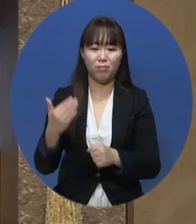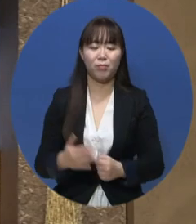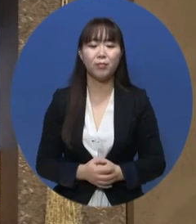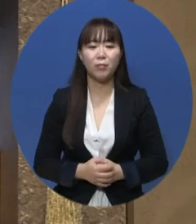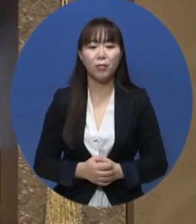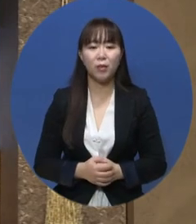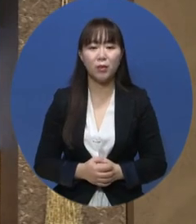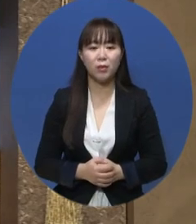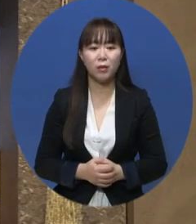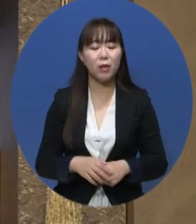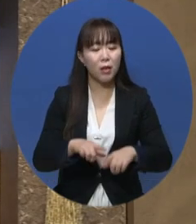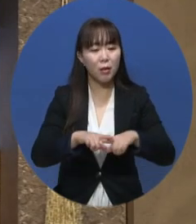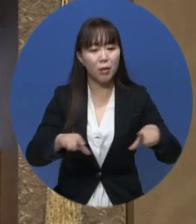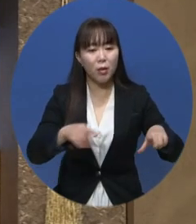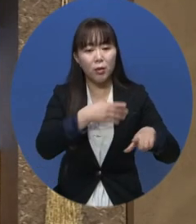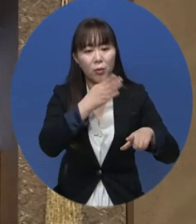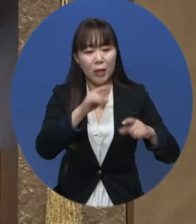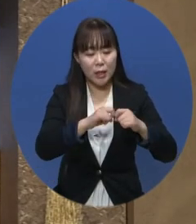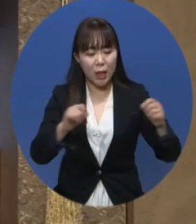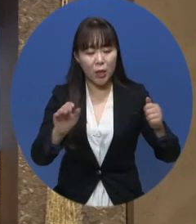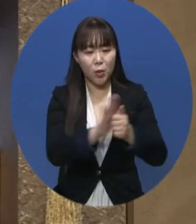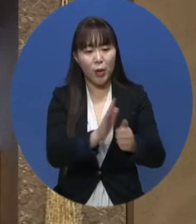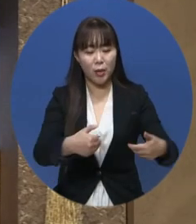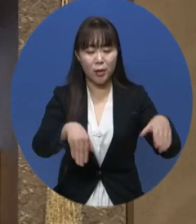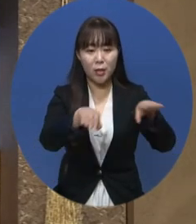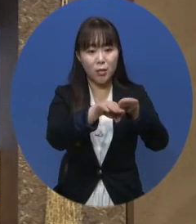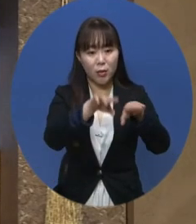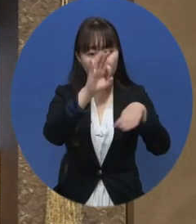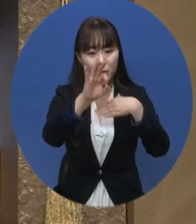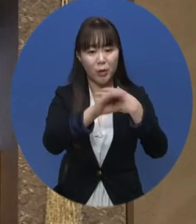계시고요. 네. 또 일반 우리 노인장기요양 시설에도